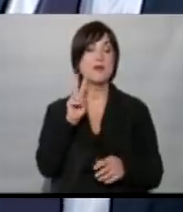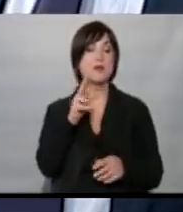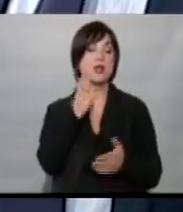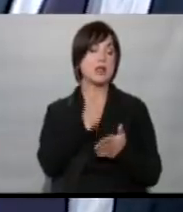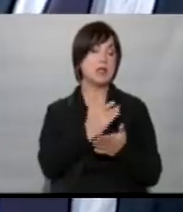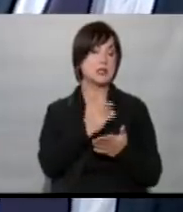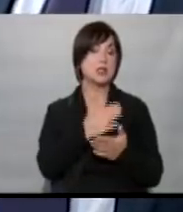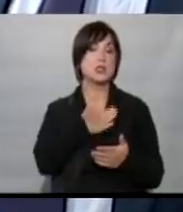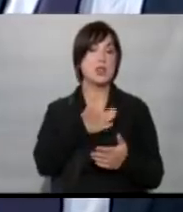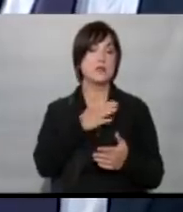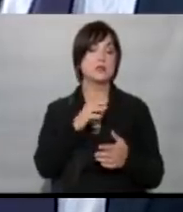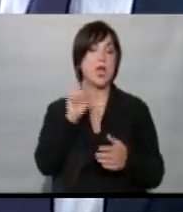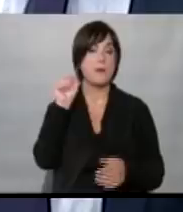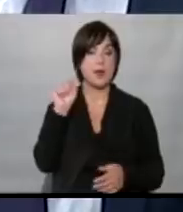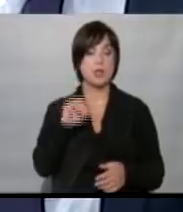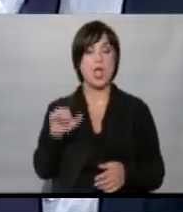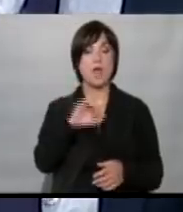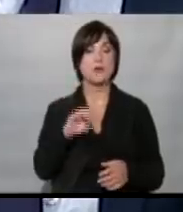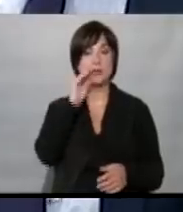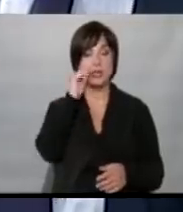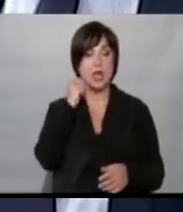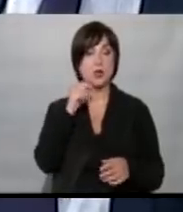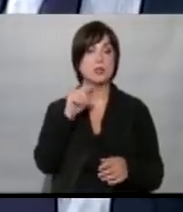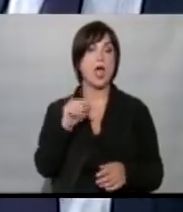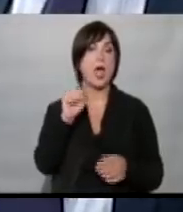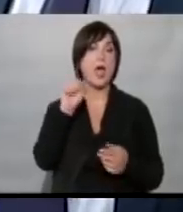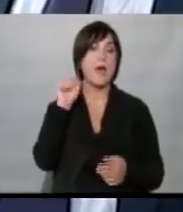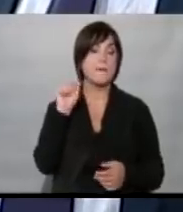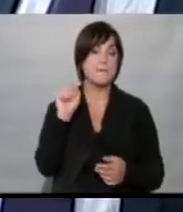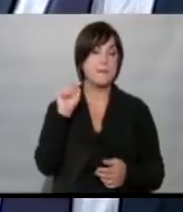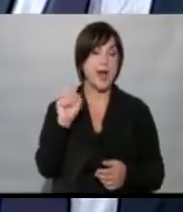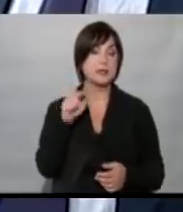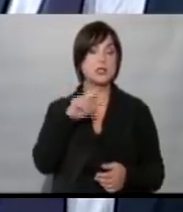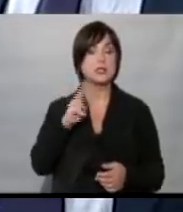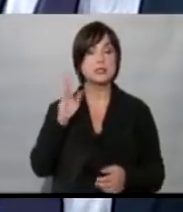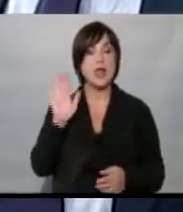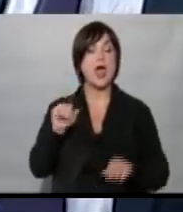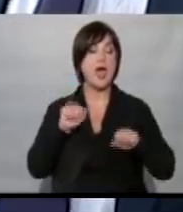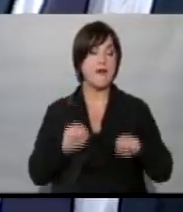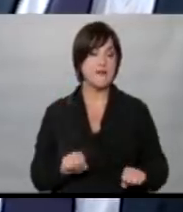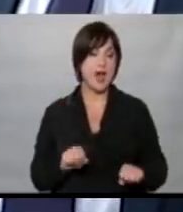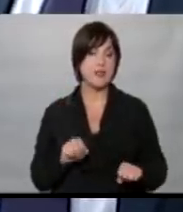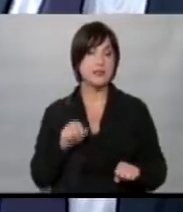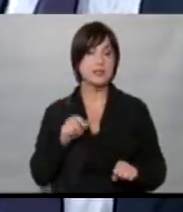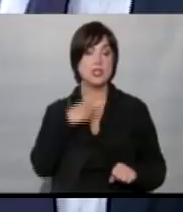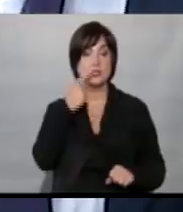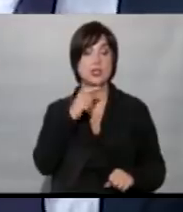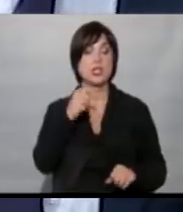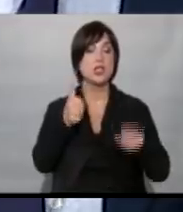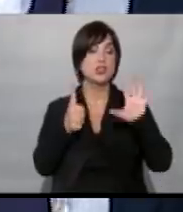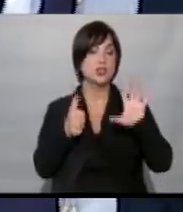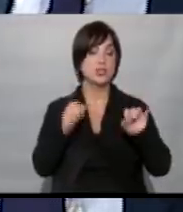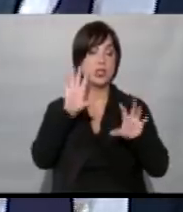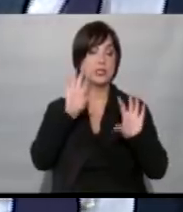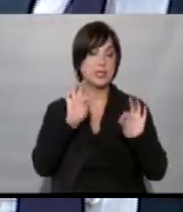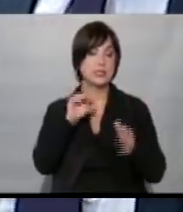своите сестрински партии од Европската народна партија. Од друга страна, на страната на владата, излегоа